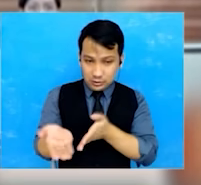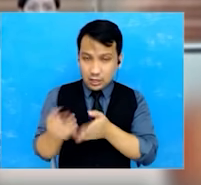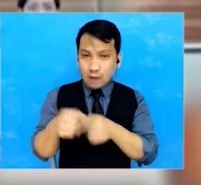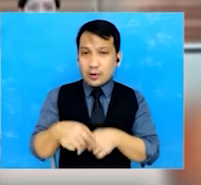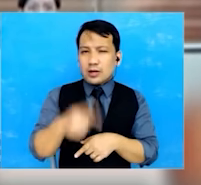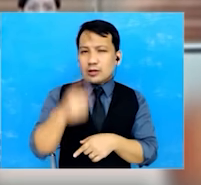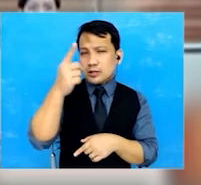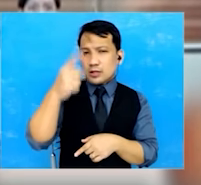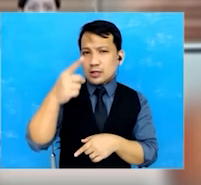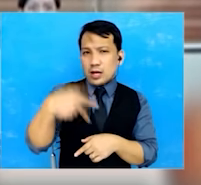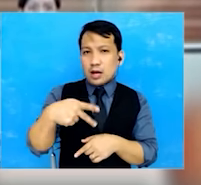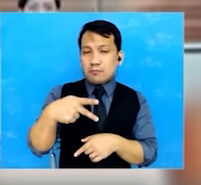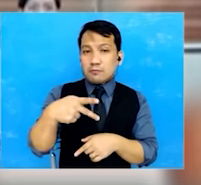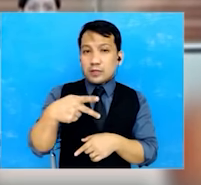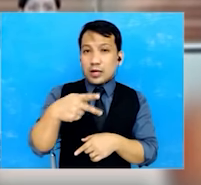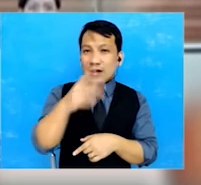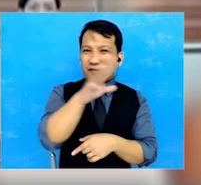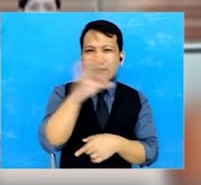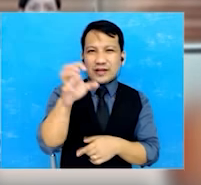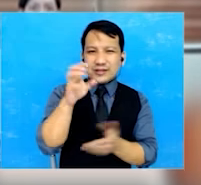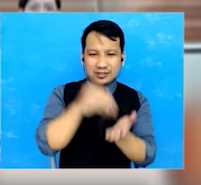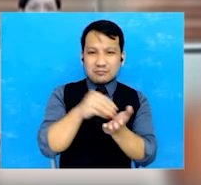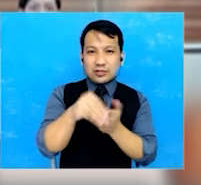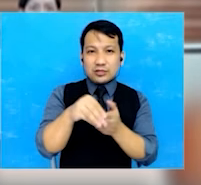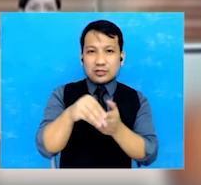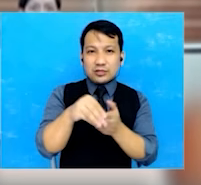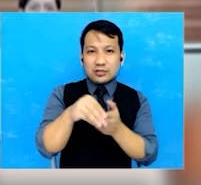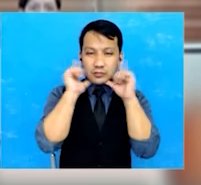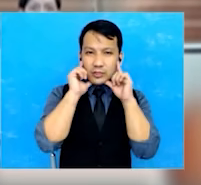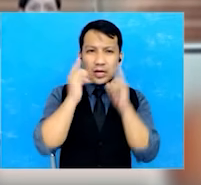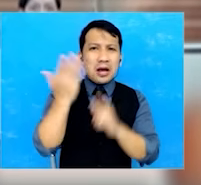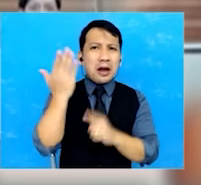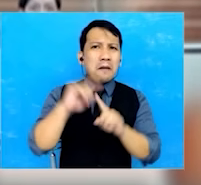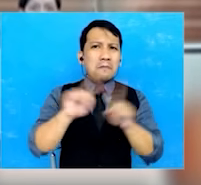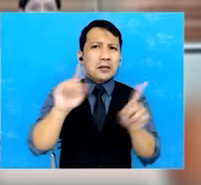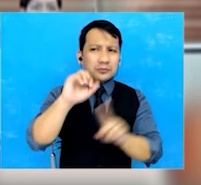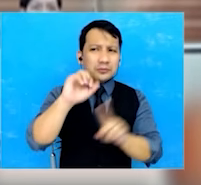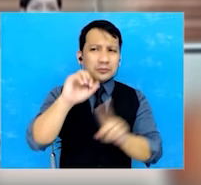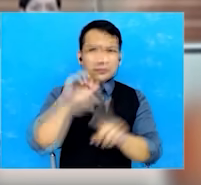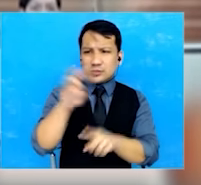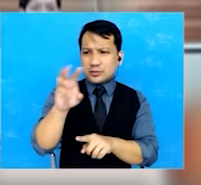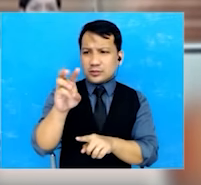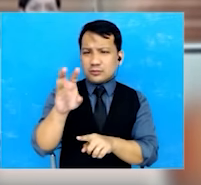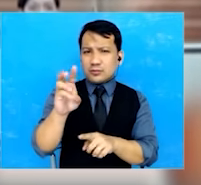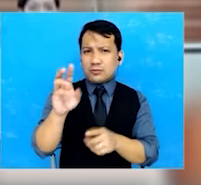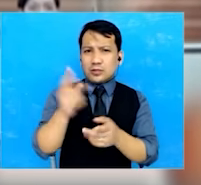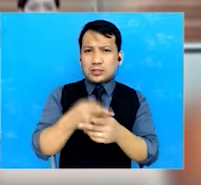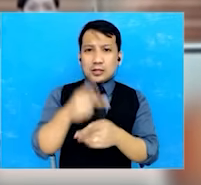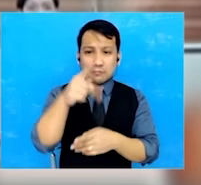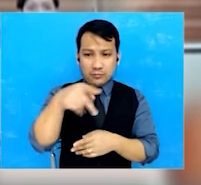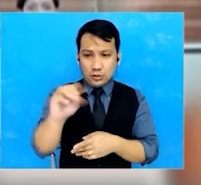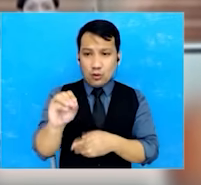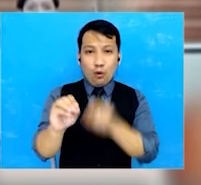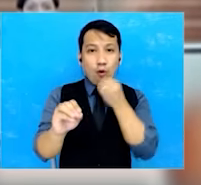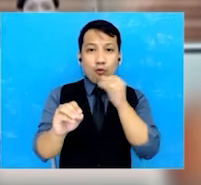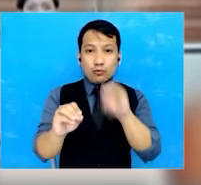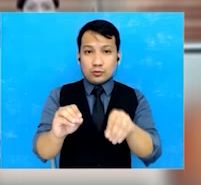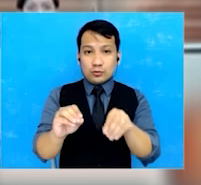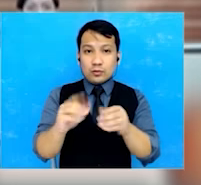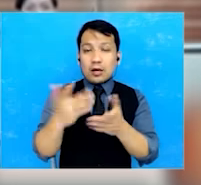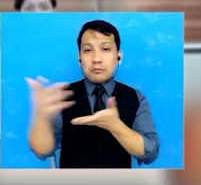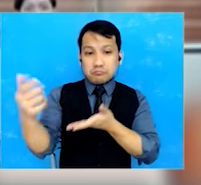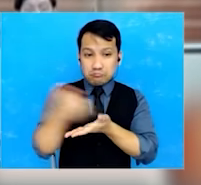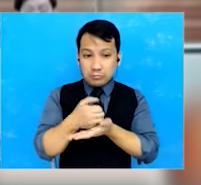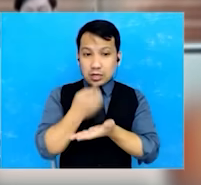kalahating milyong face mask. Ang problema, noong April 16 lang daw nagkaroon ng purchase order base sa dokumentong nakalap ng